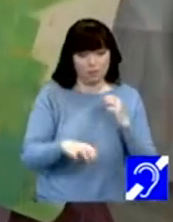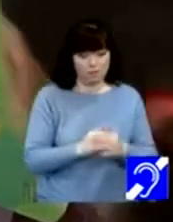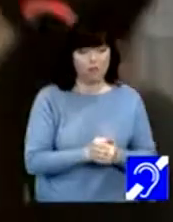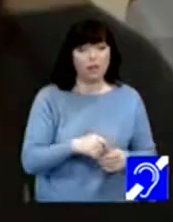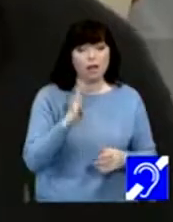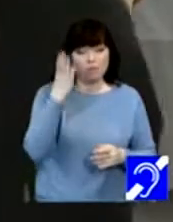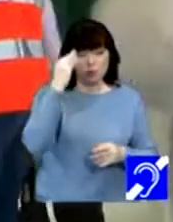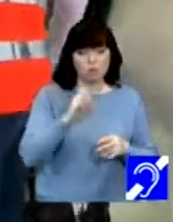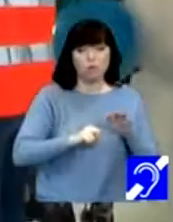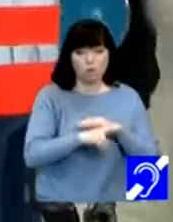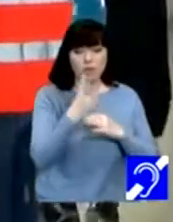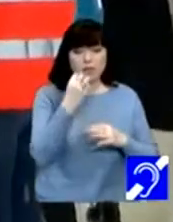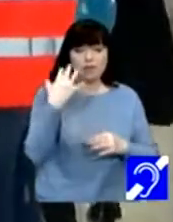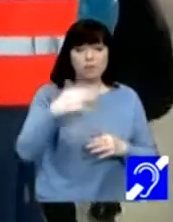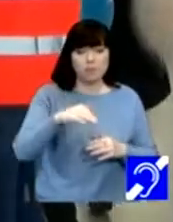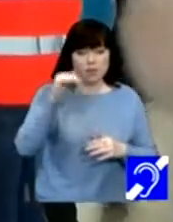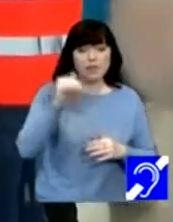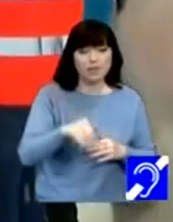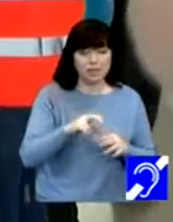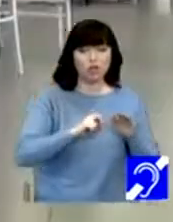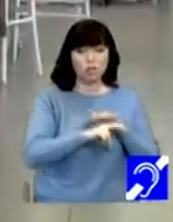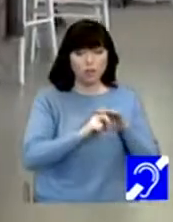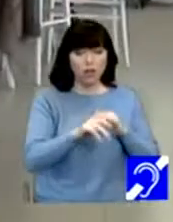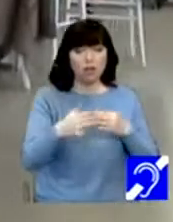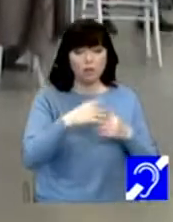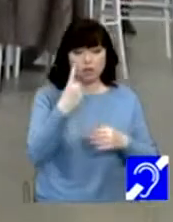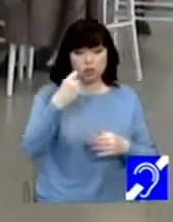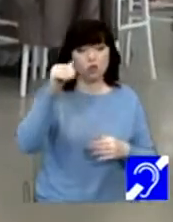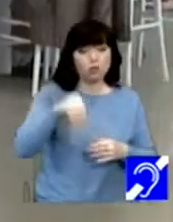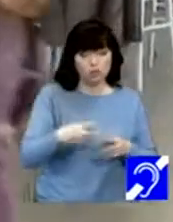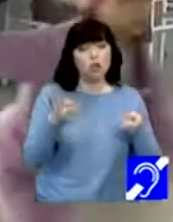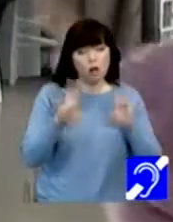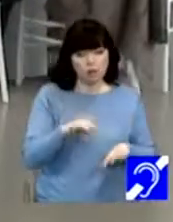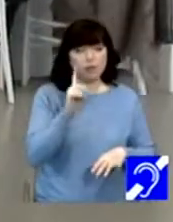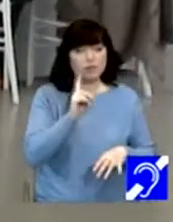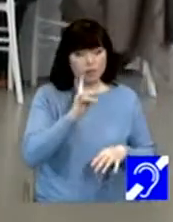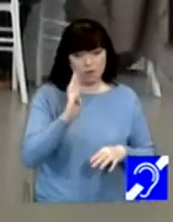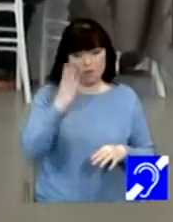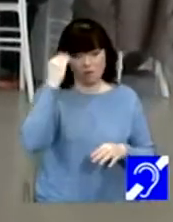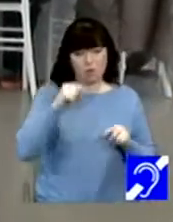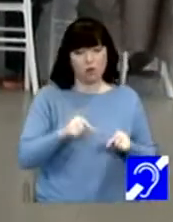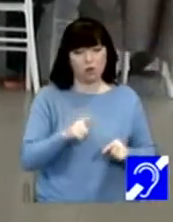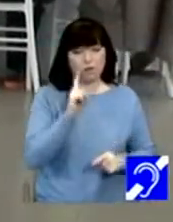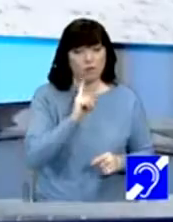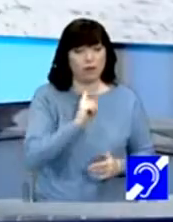peste 350.000 de ucrainieni, iar aproape 100.000 au rămas temporar aici.